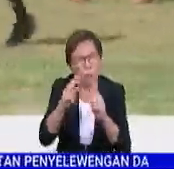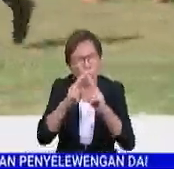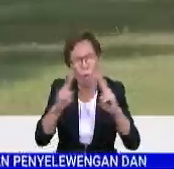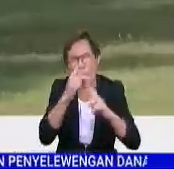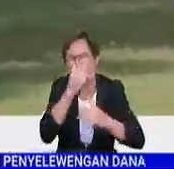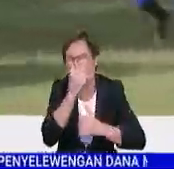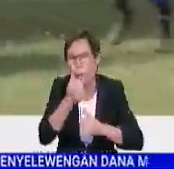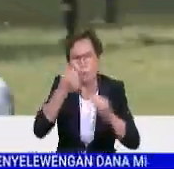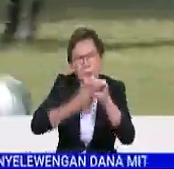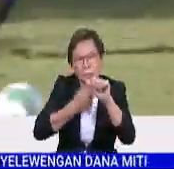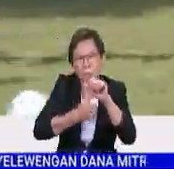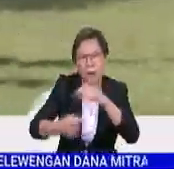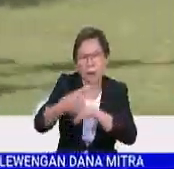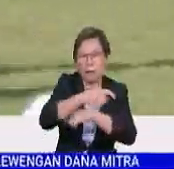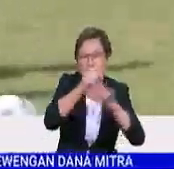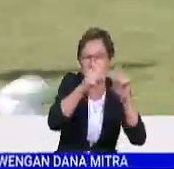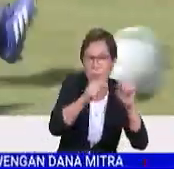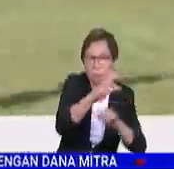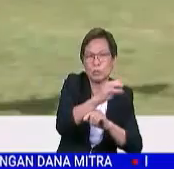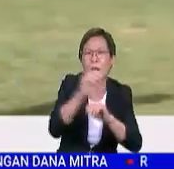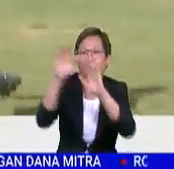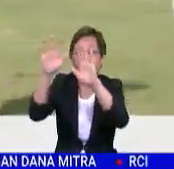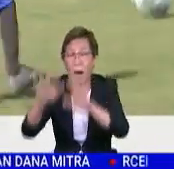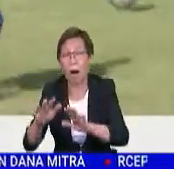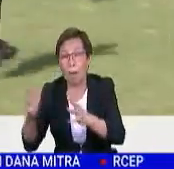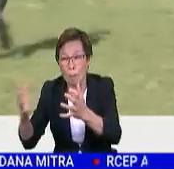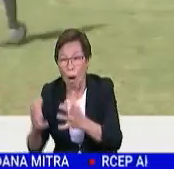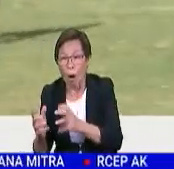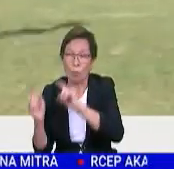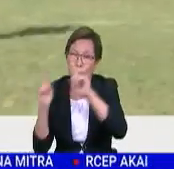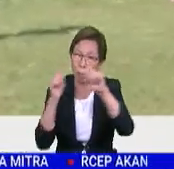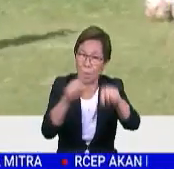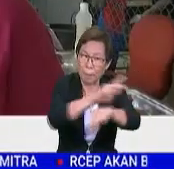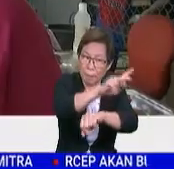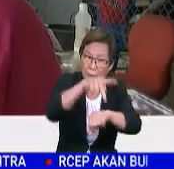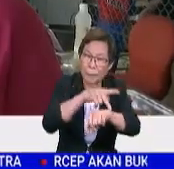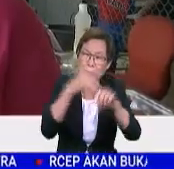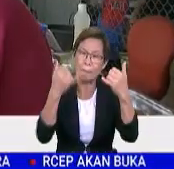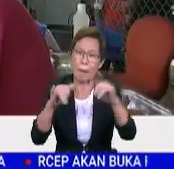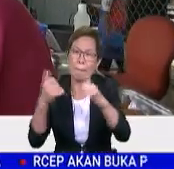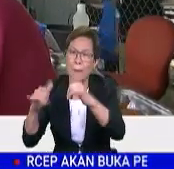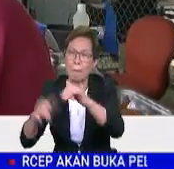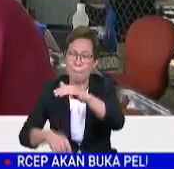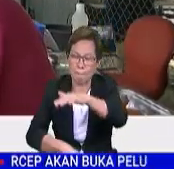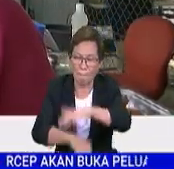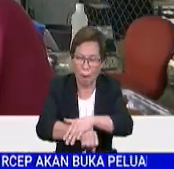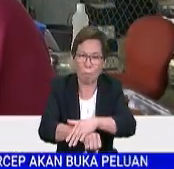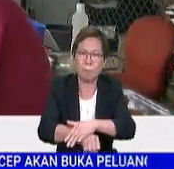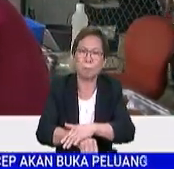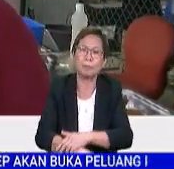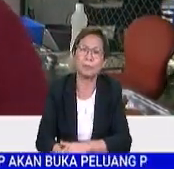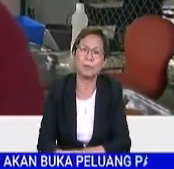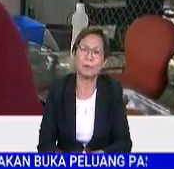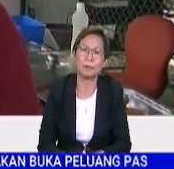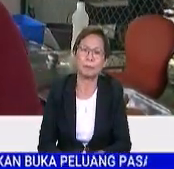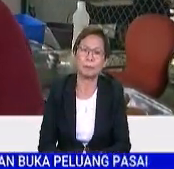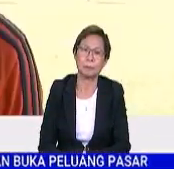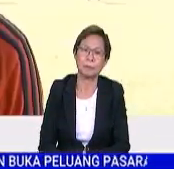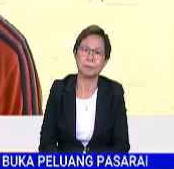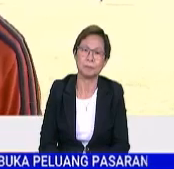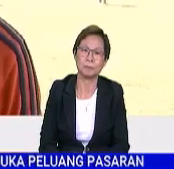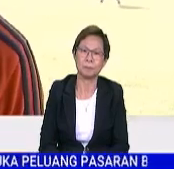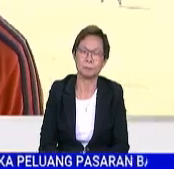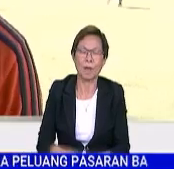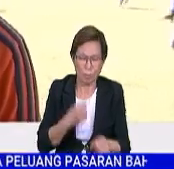setiap hari sabtu hari Minggu mesti dia mau turun Padang untuk bermain di Tabs Sin lah bdang Tabs ini